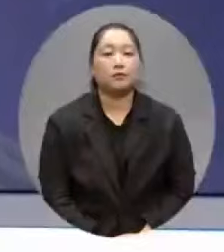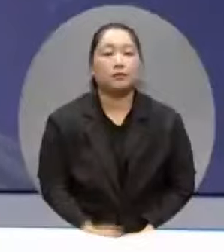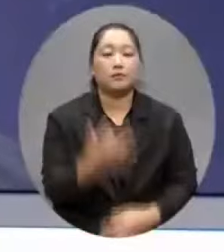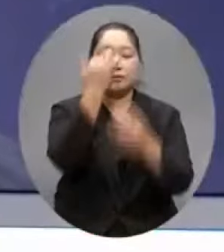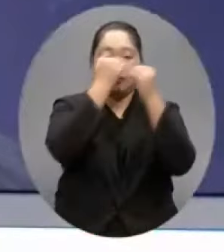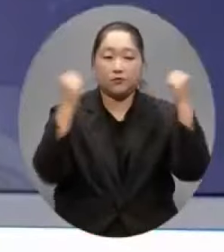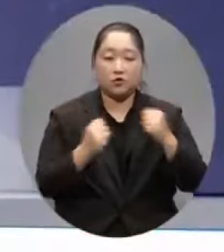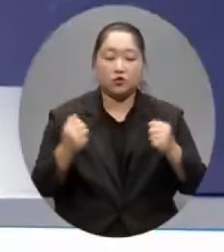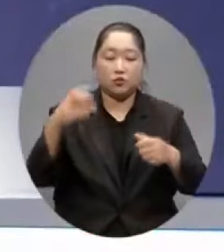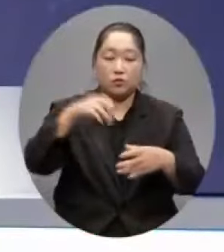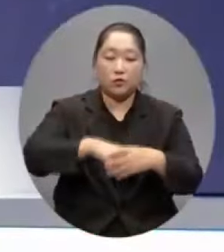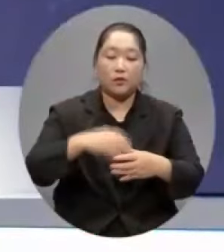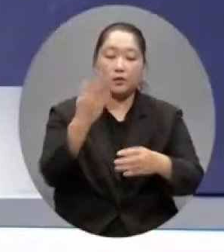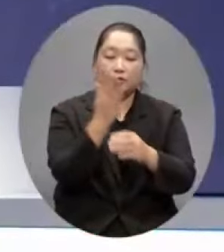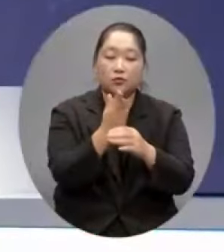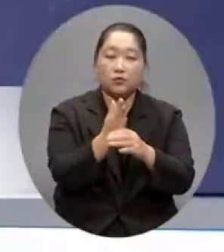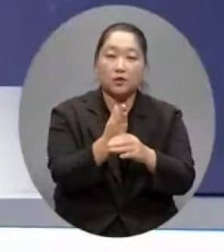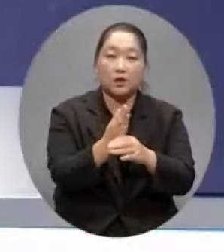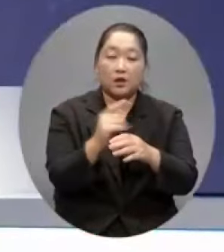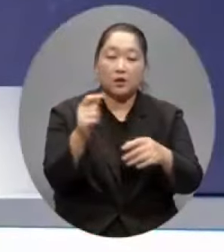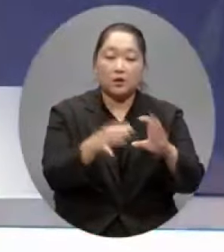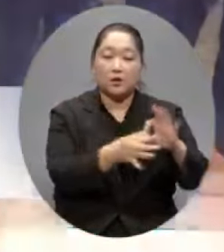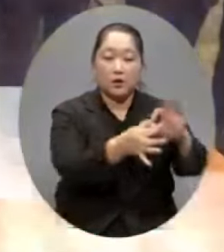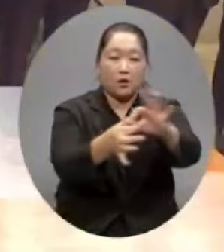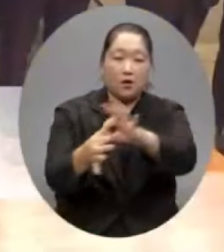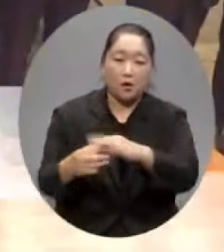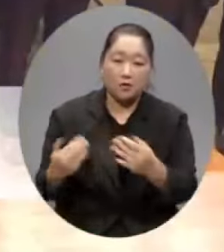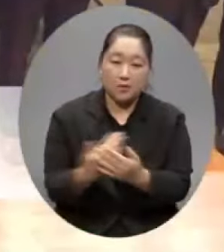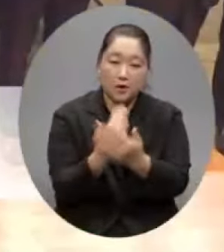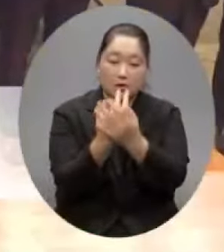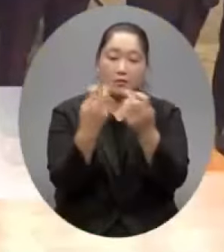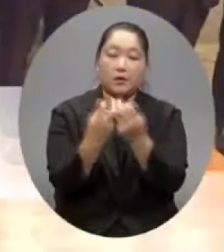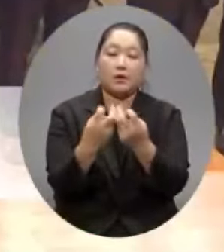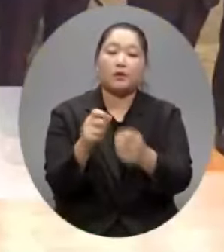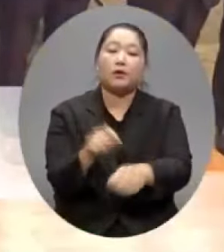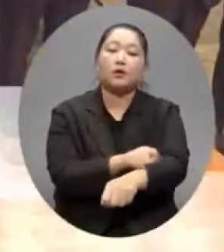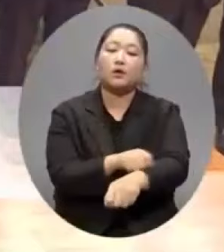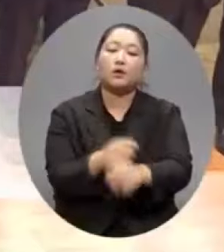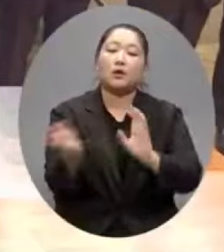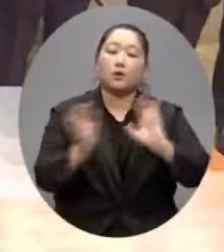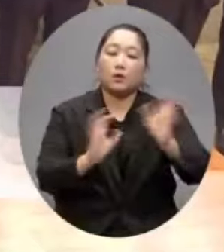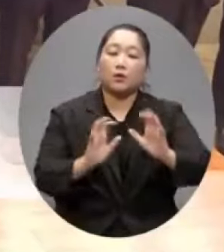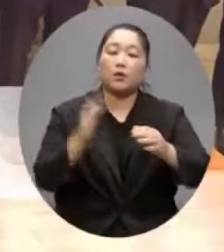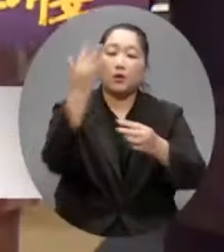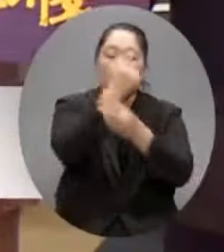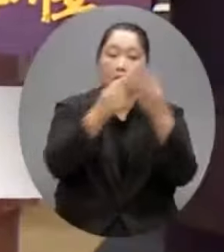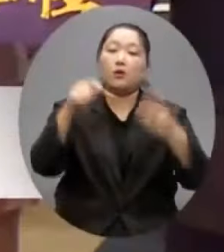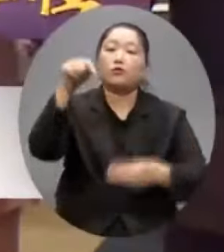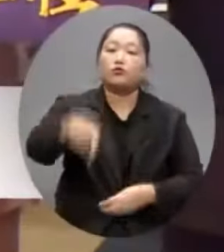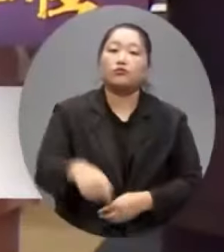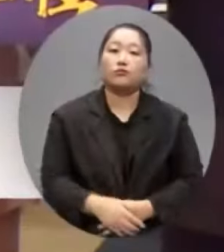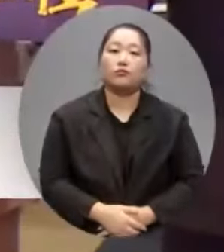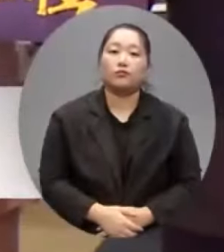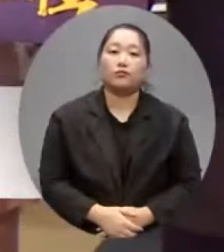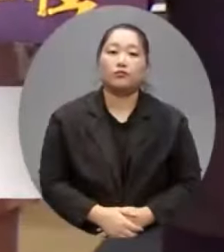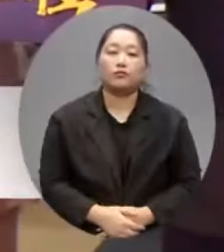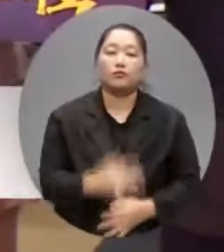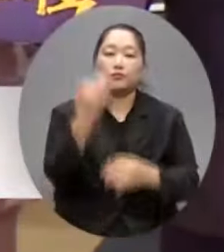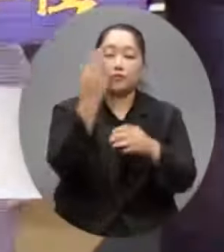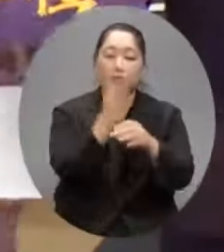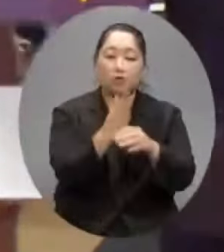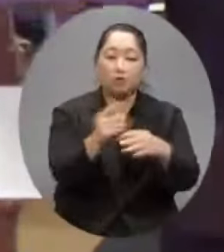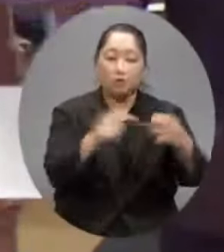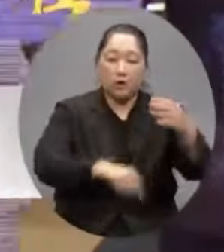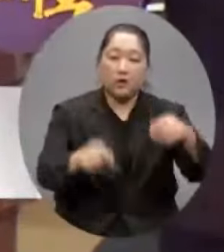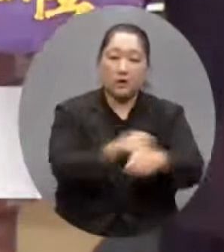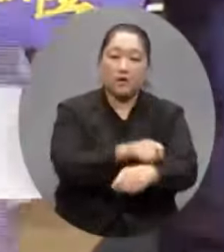충북을 비롯한 중부 내륙과 그 연계 지역의 발전 방안을 모색하는 토론회가 청주에서 열렸습니다. 중부 내륙